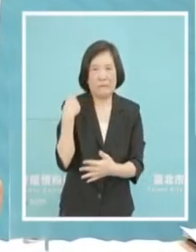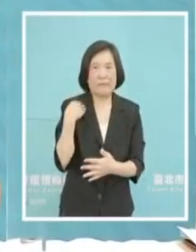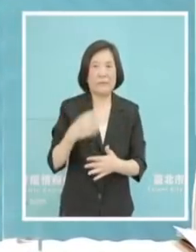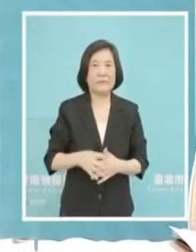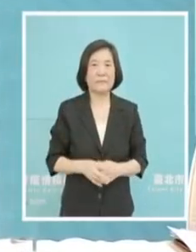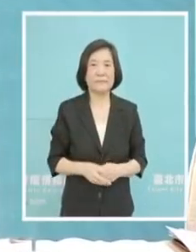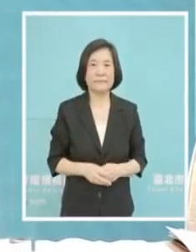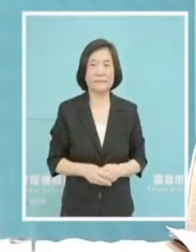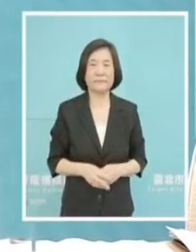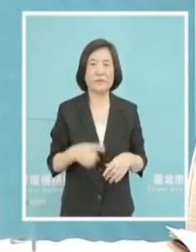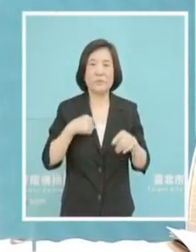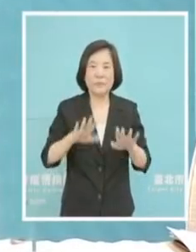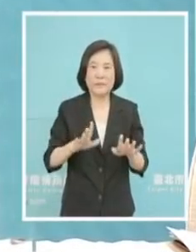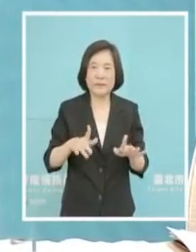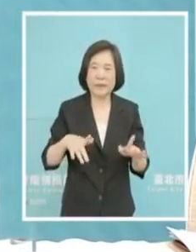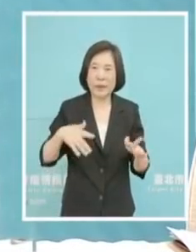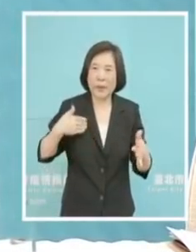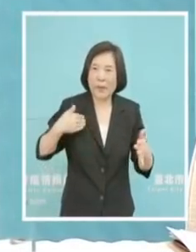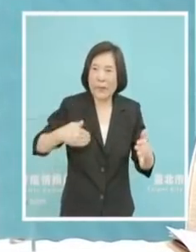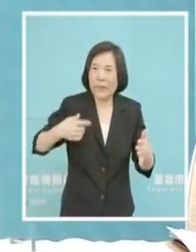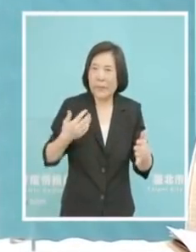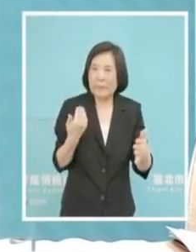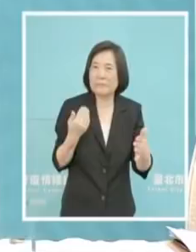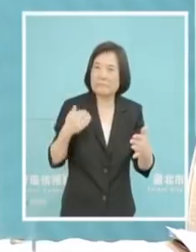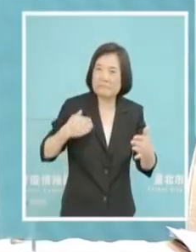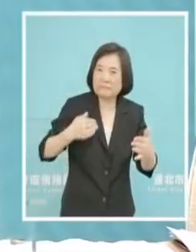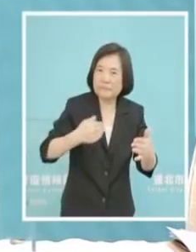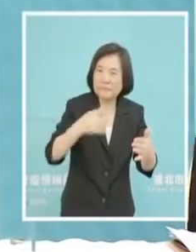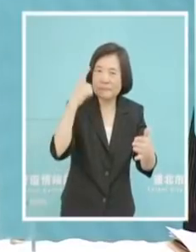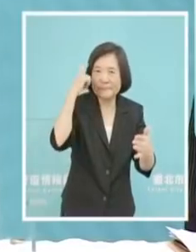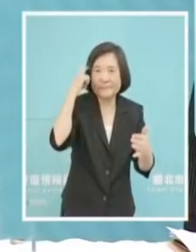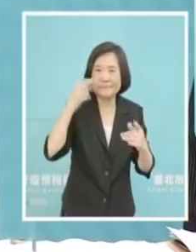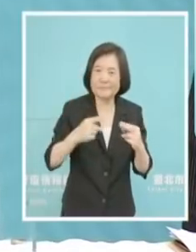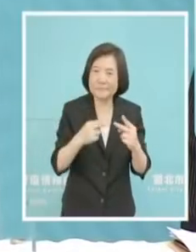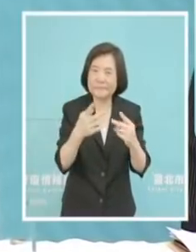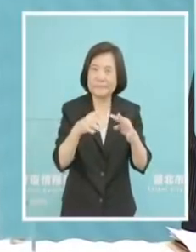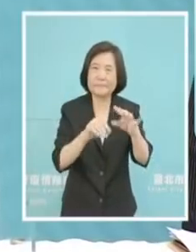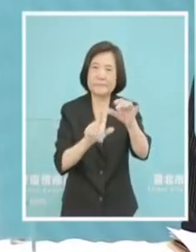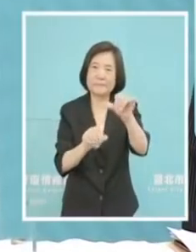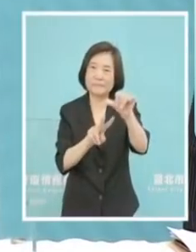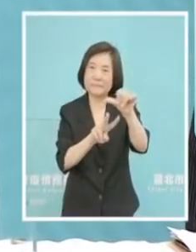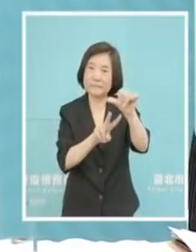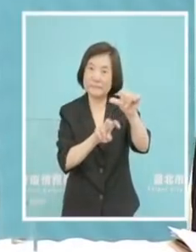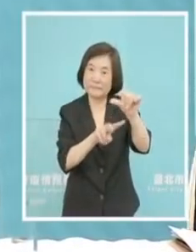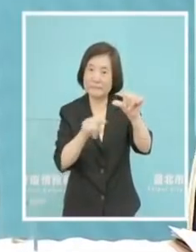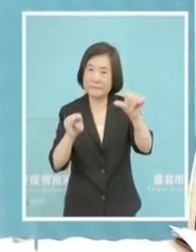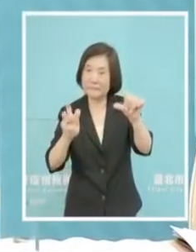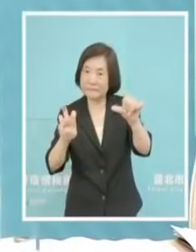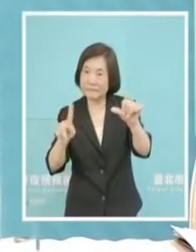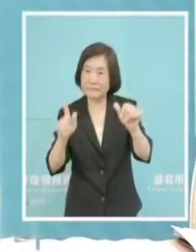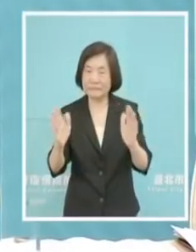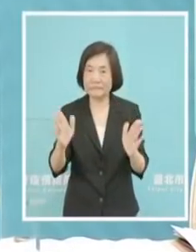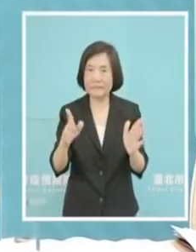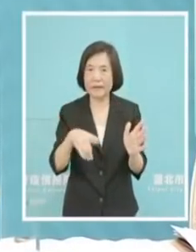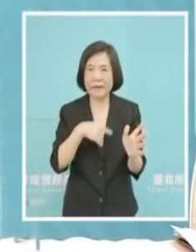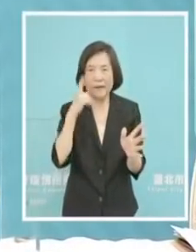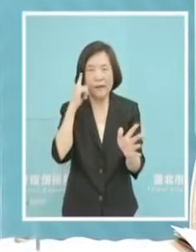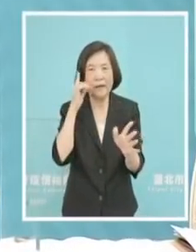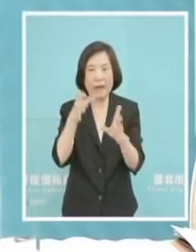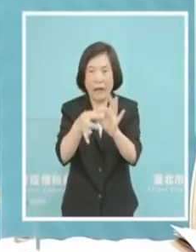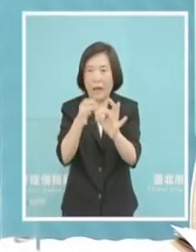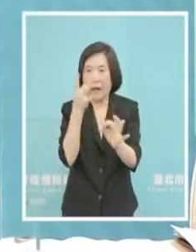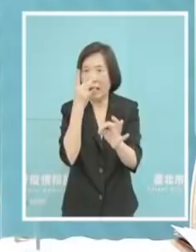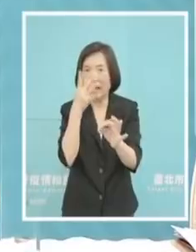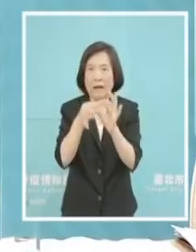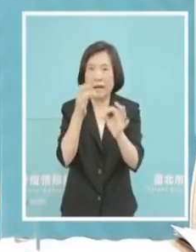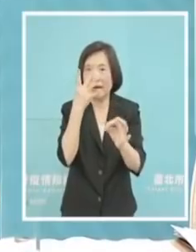有我们叫疫苗护照了，你就可以进来了。好，您想想看啊、哦，这样的一个，因为欧盟他们已经下定决